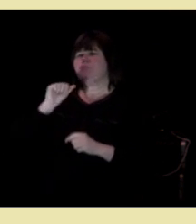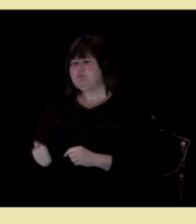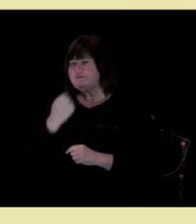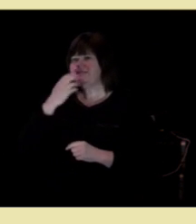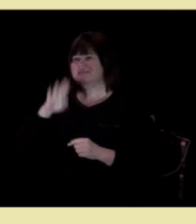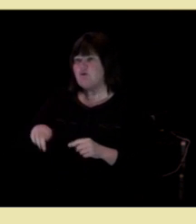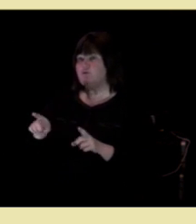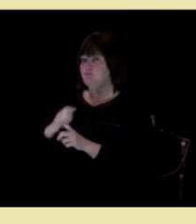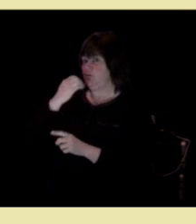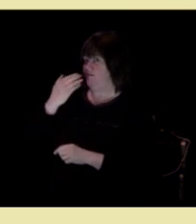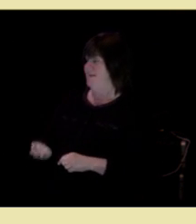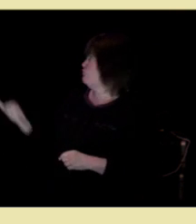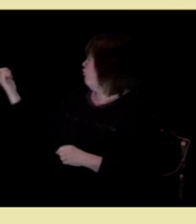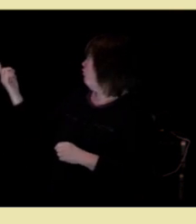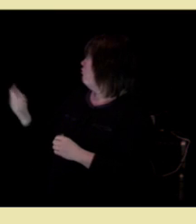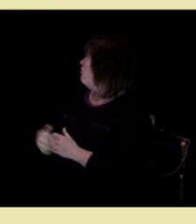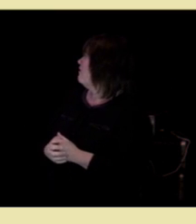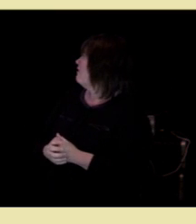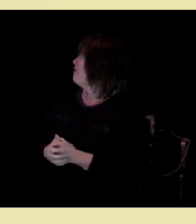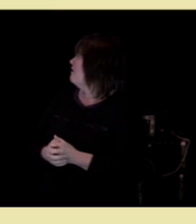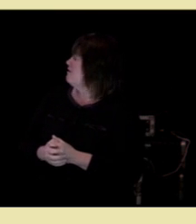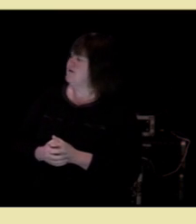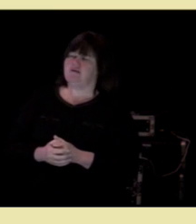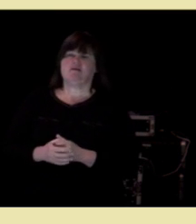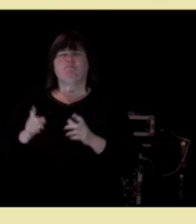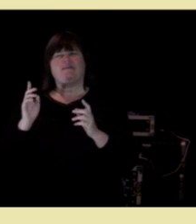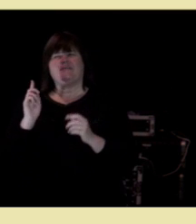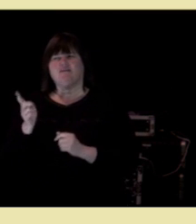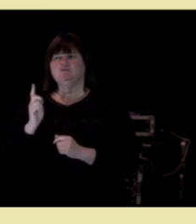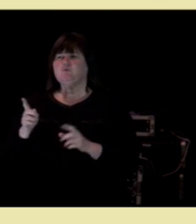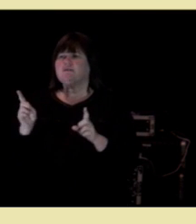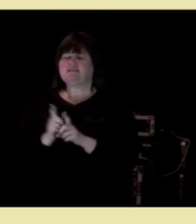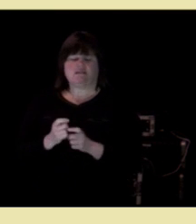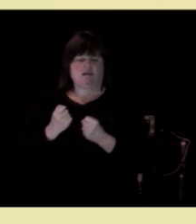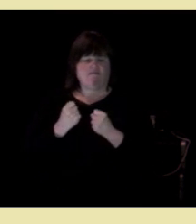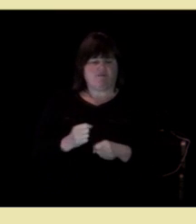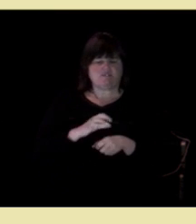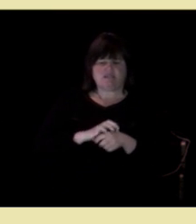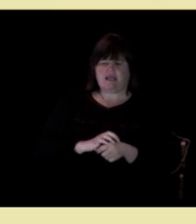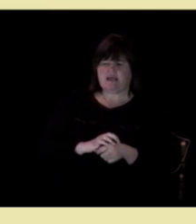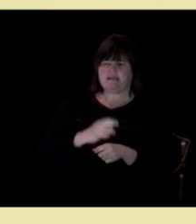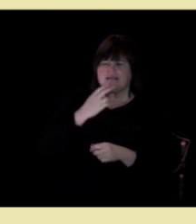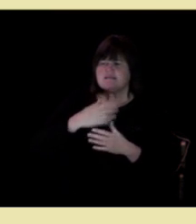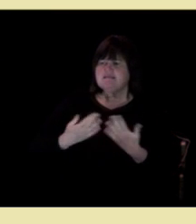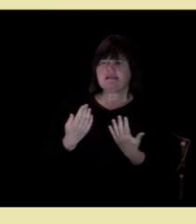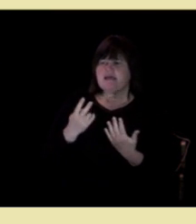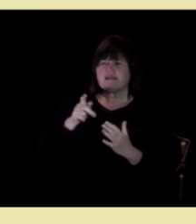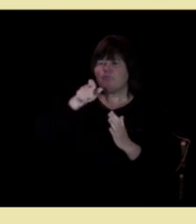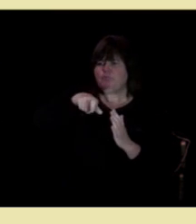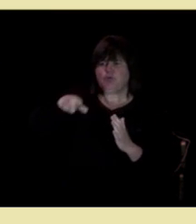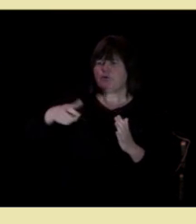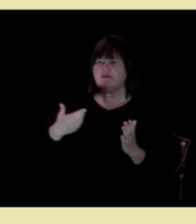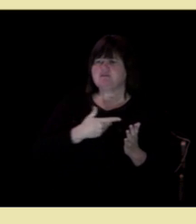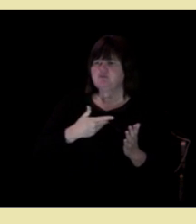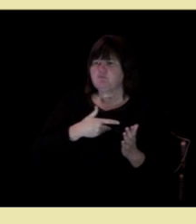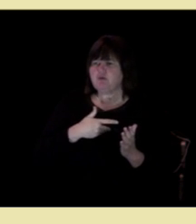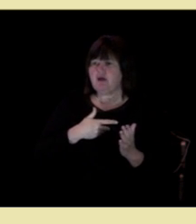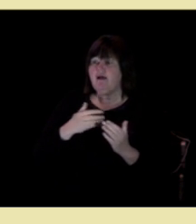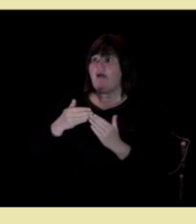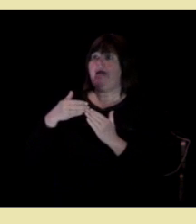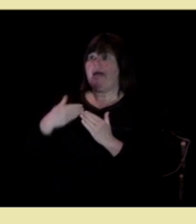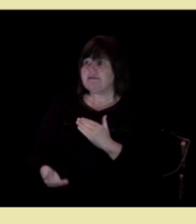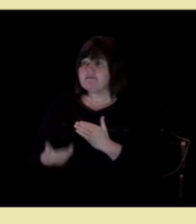slik at fastlegen ikke ser brukerne så mye etter fylte 85